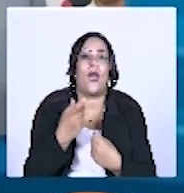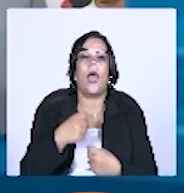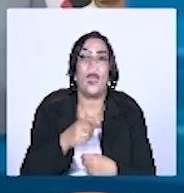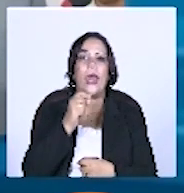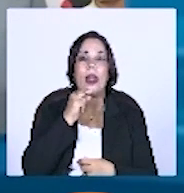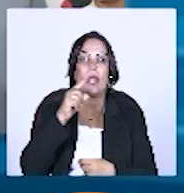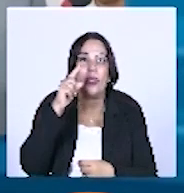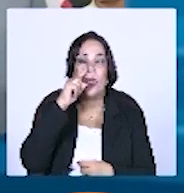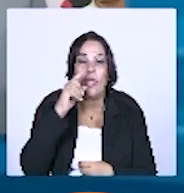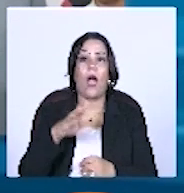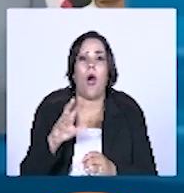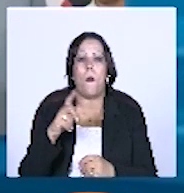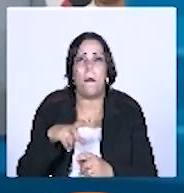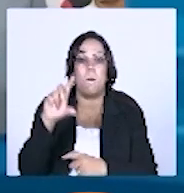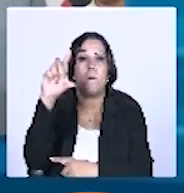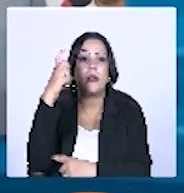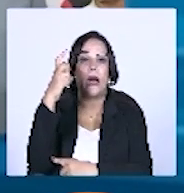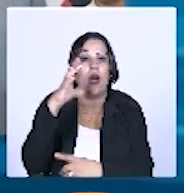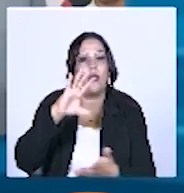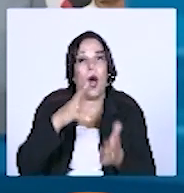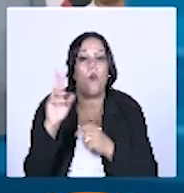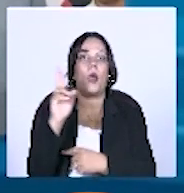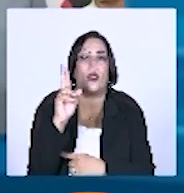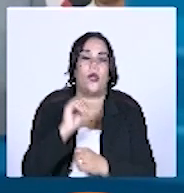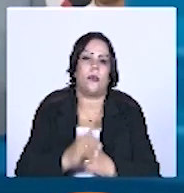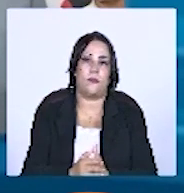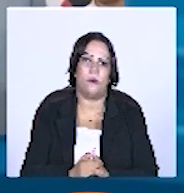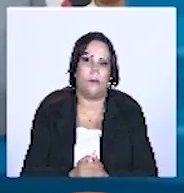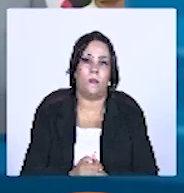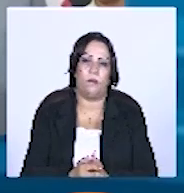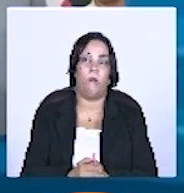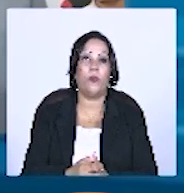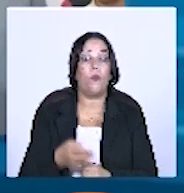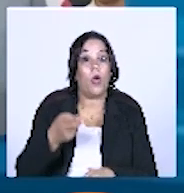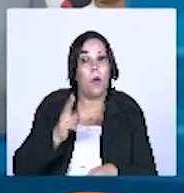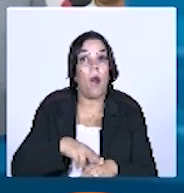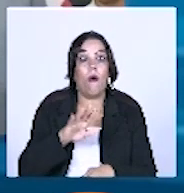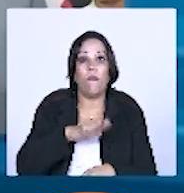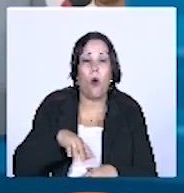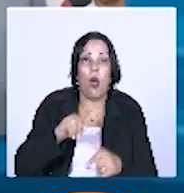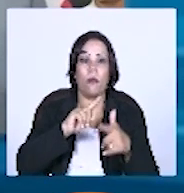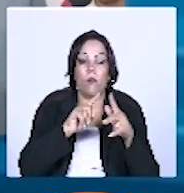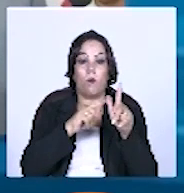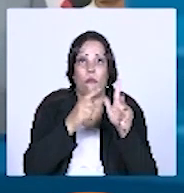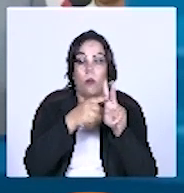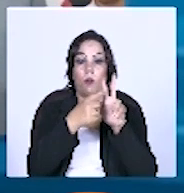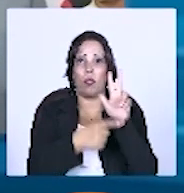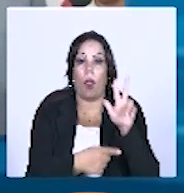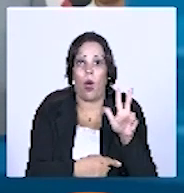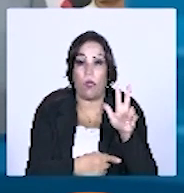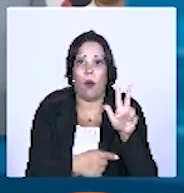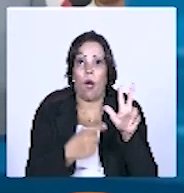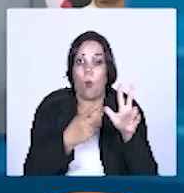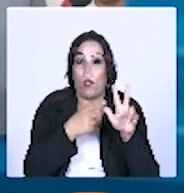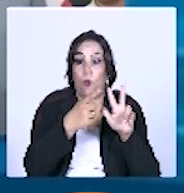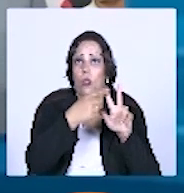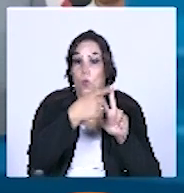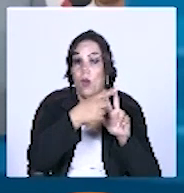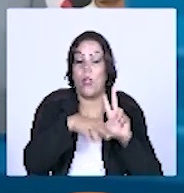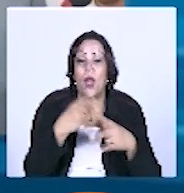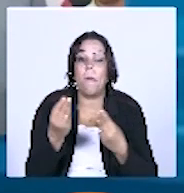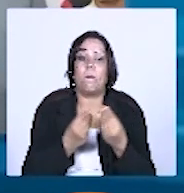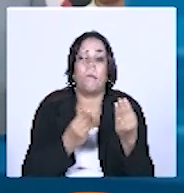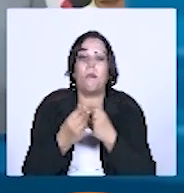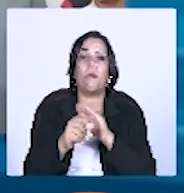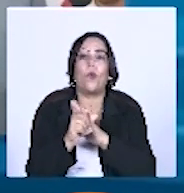مستوى المساجد او على مستوى الكنائس طبعا في كل مرحله من الحوار كنا بناقش